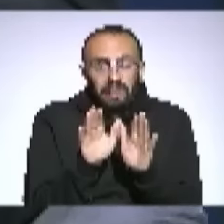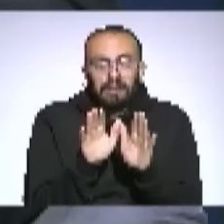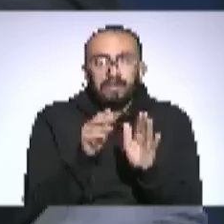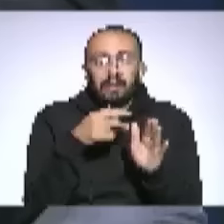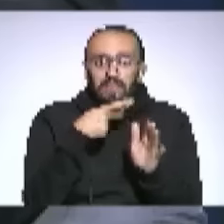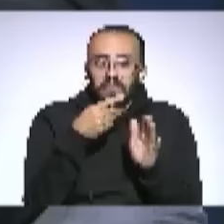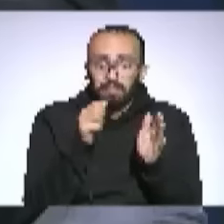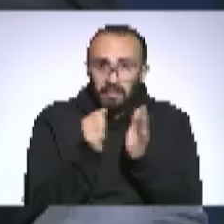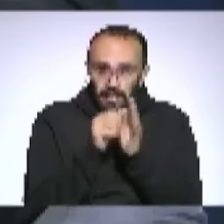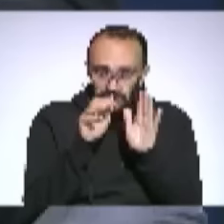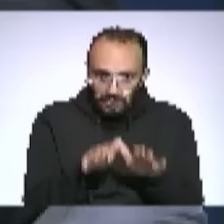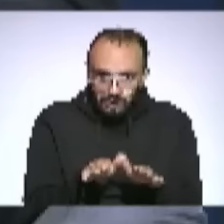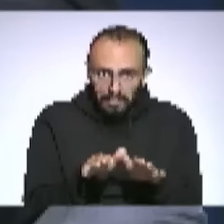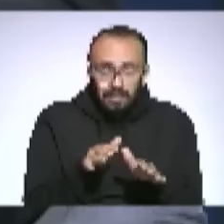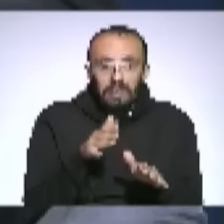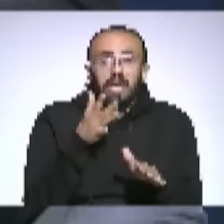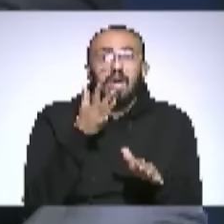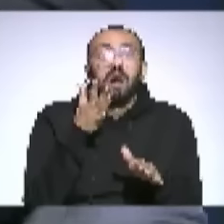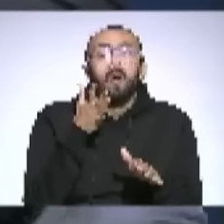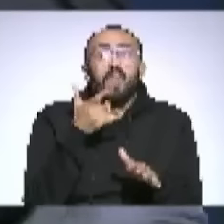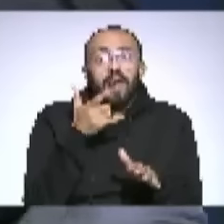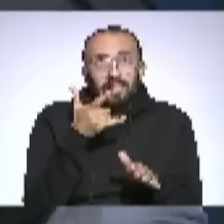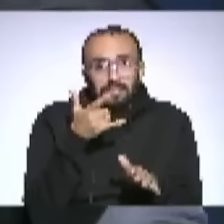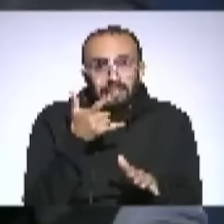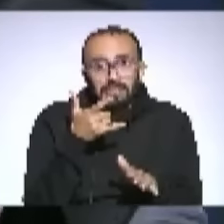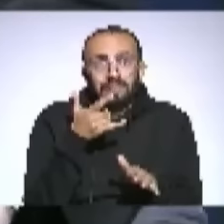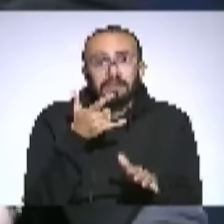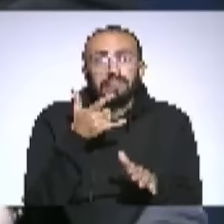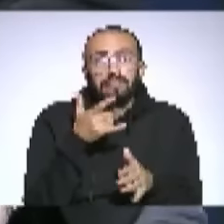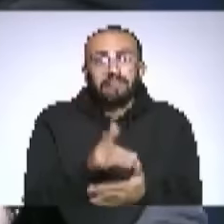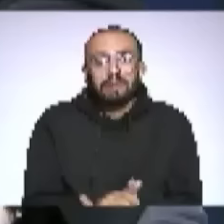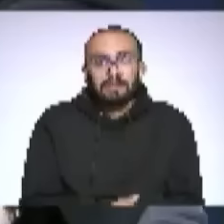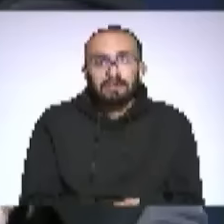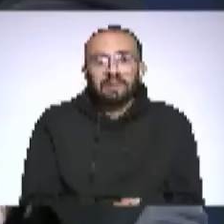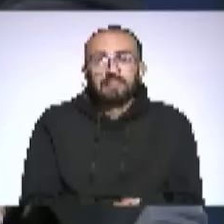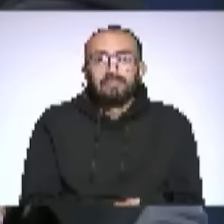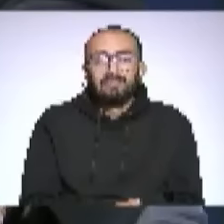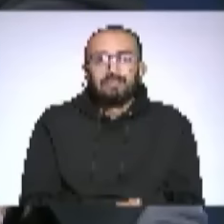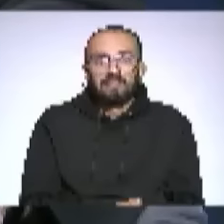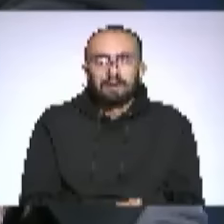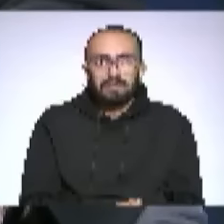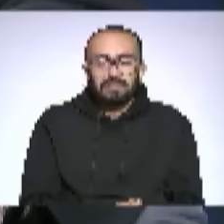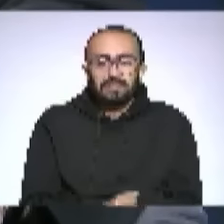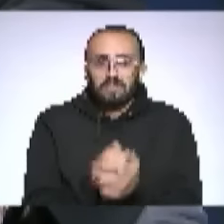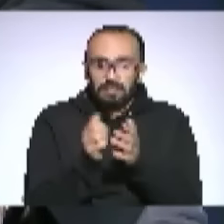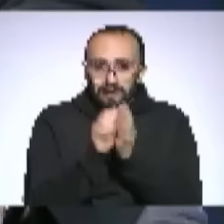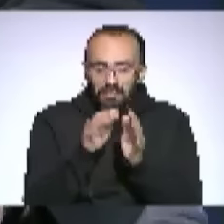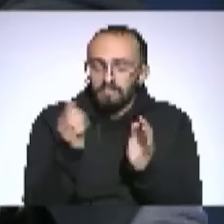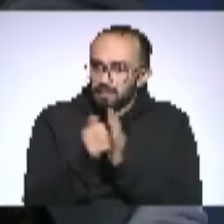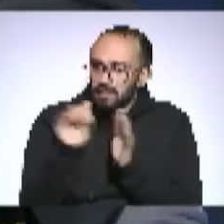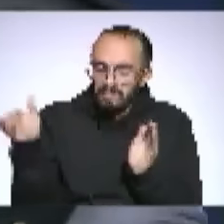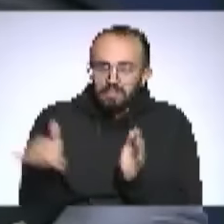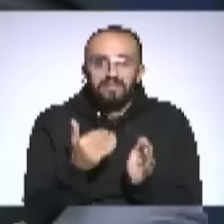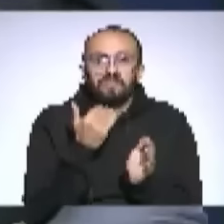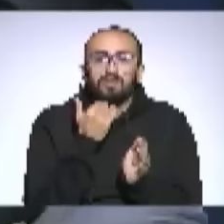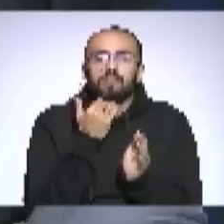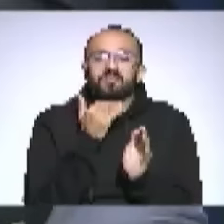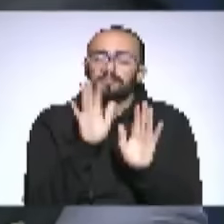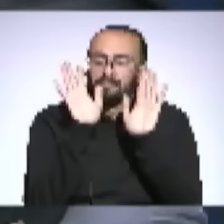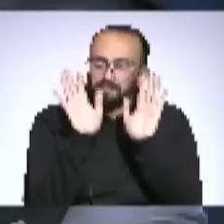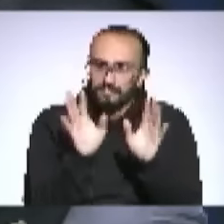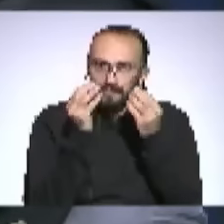وانت نعيش في البيت كاخوات وعيشي وربي اولادك وبيتك وبيتك مافيش حد بيجي فيه بصي يا